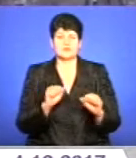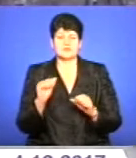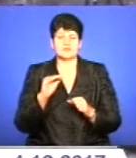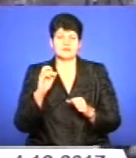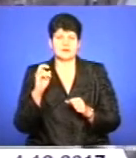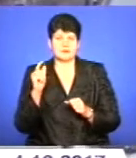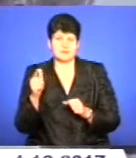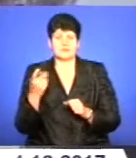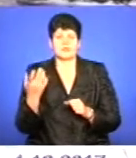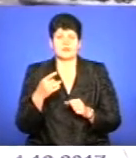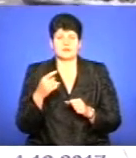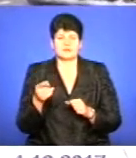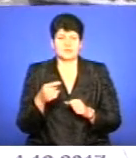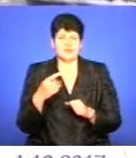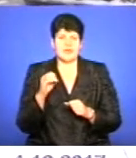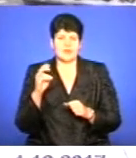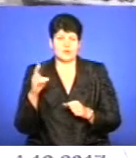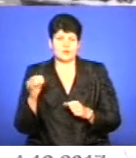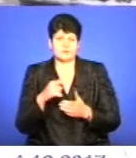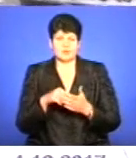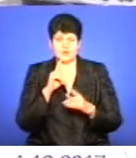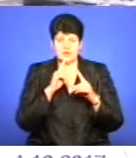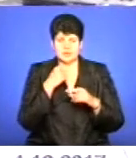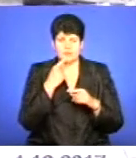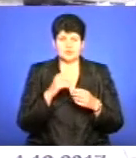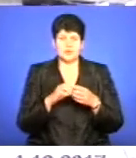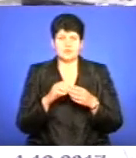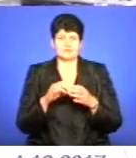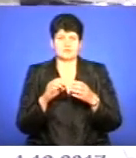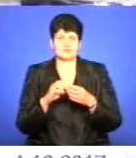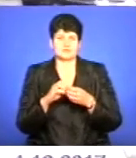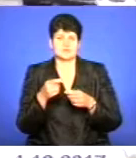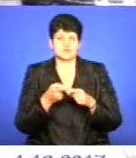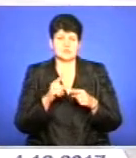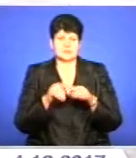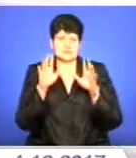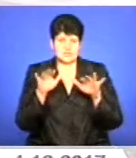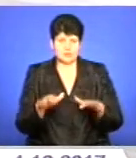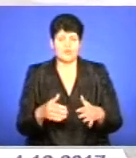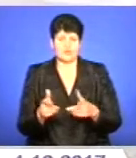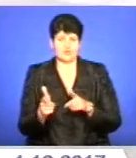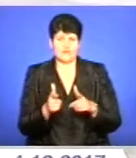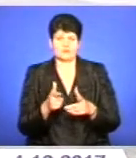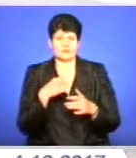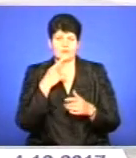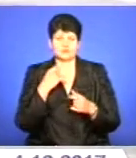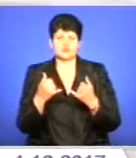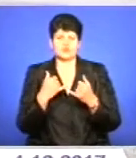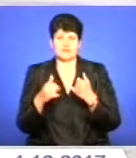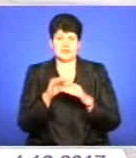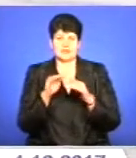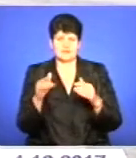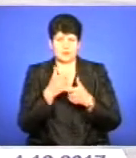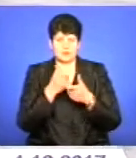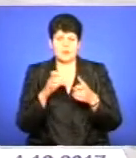житлово-комунального господарства, благоустрою та екології міської ради кажуть, до негоди готувалися, тому одразу оголосили жовтий рівень оповіщення. І хоча й